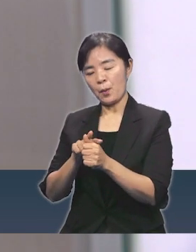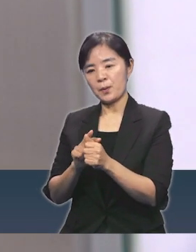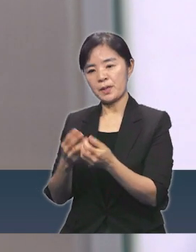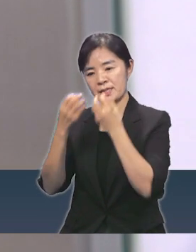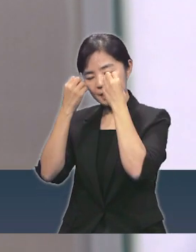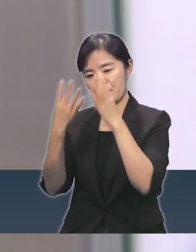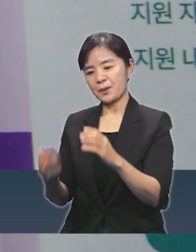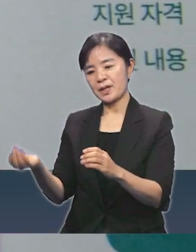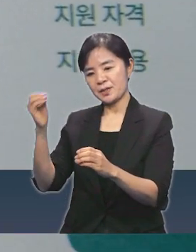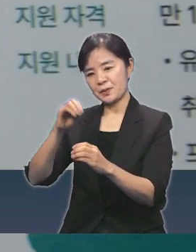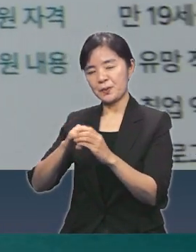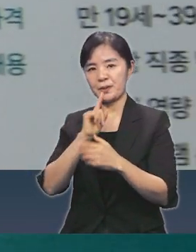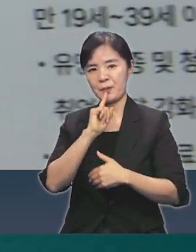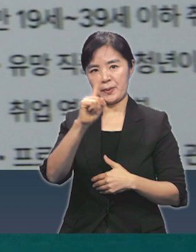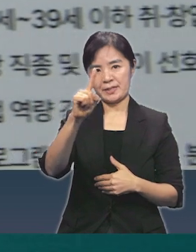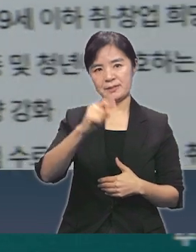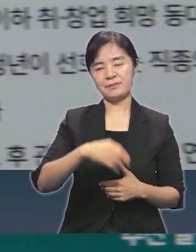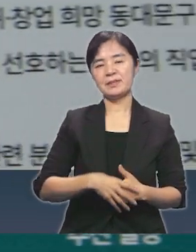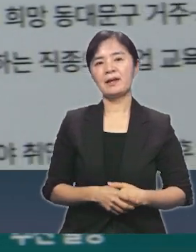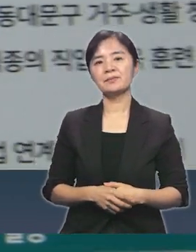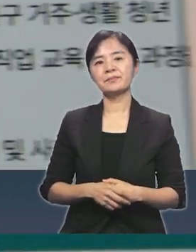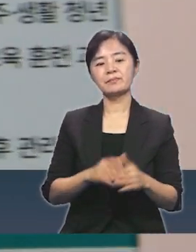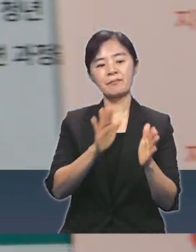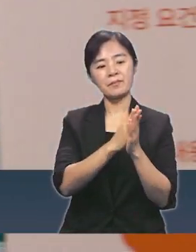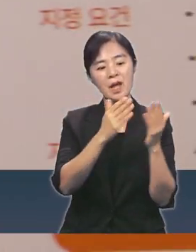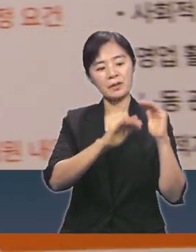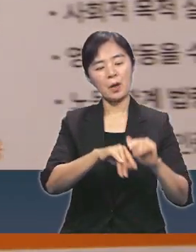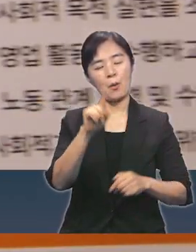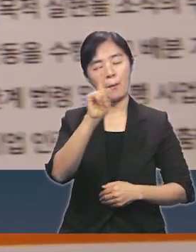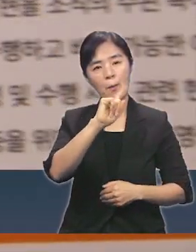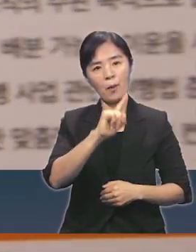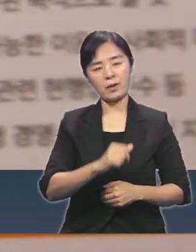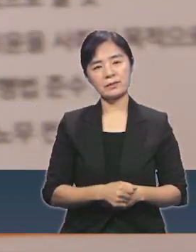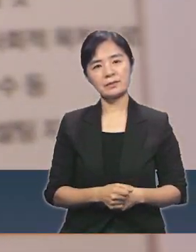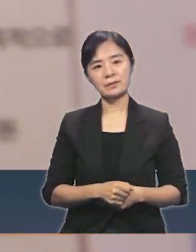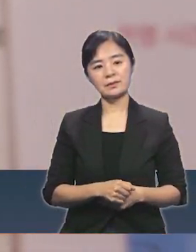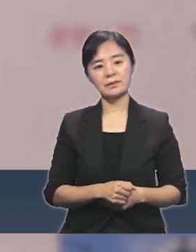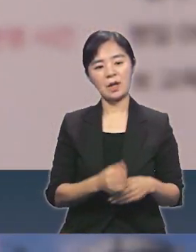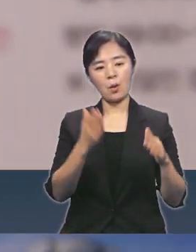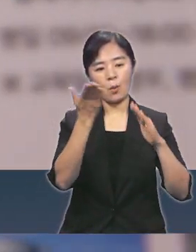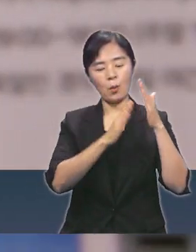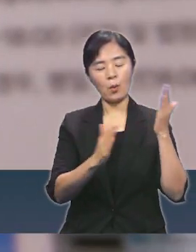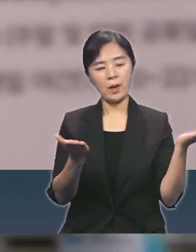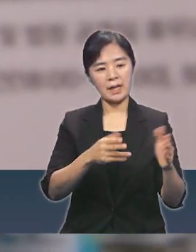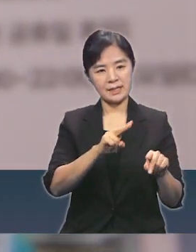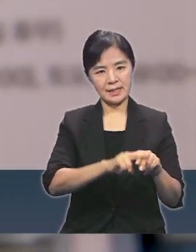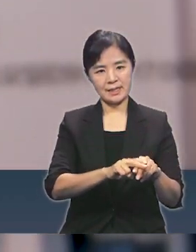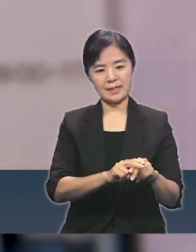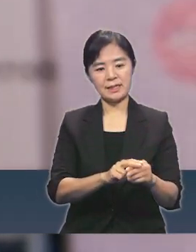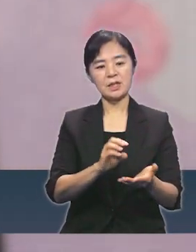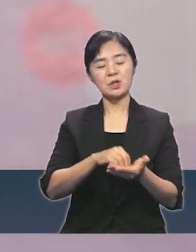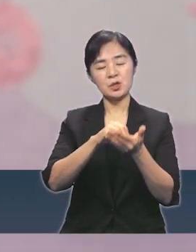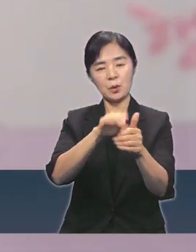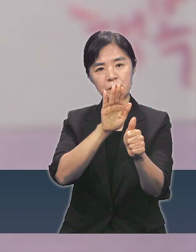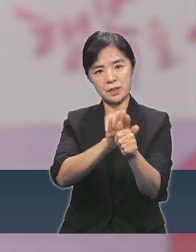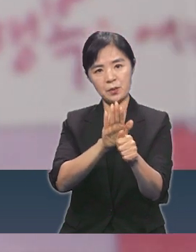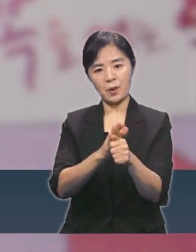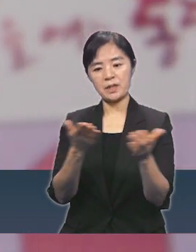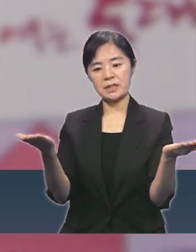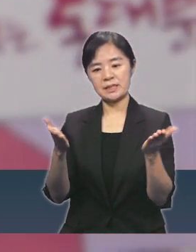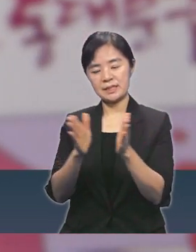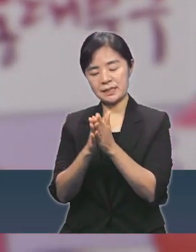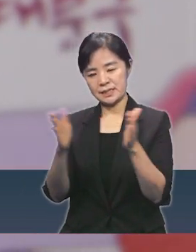정보를 새롭게 수록했습니다 책자는 약 100족 분량으로 001 자리 취업지원 창업